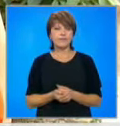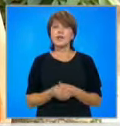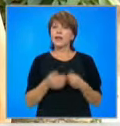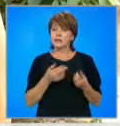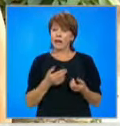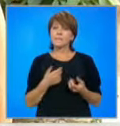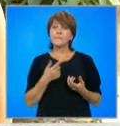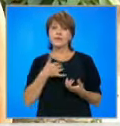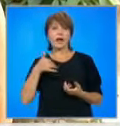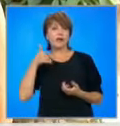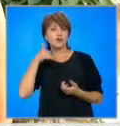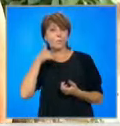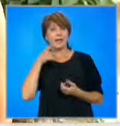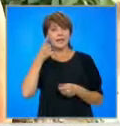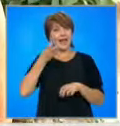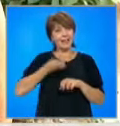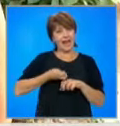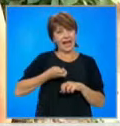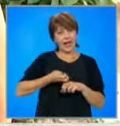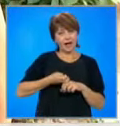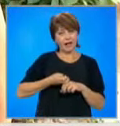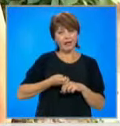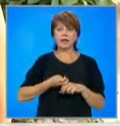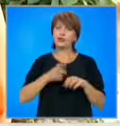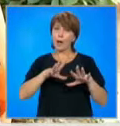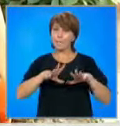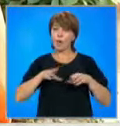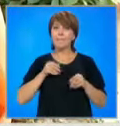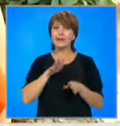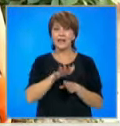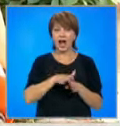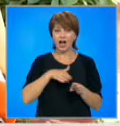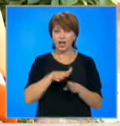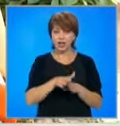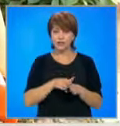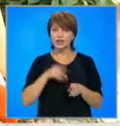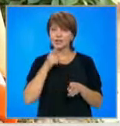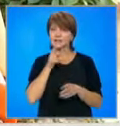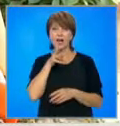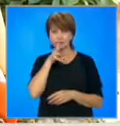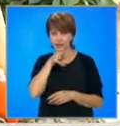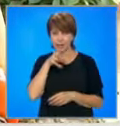много любезна, ми отговори, че те биха поели грижата за този щъркел, защото това е тяхната